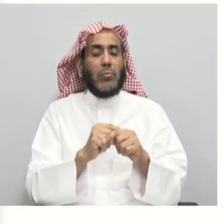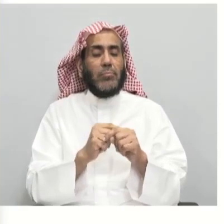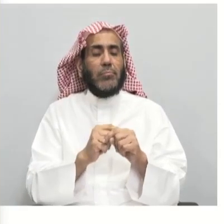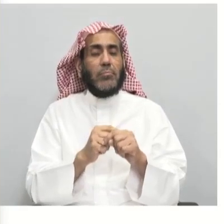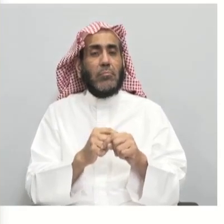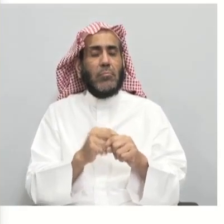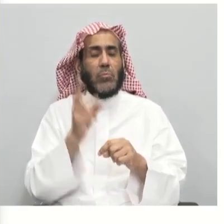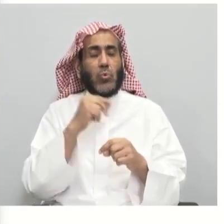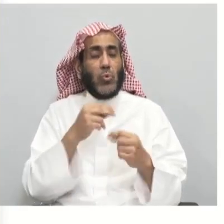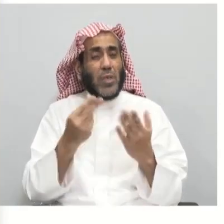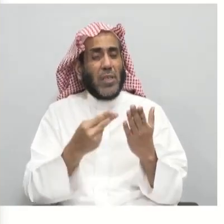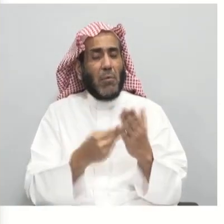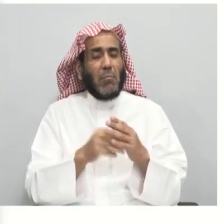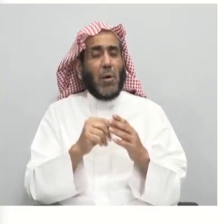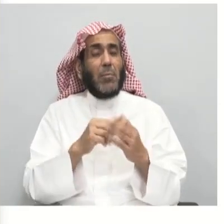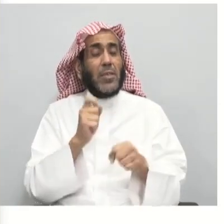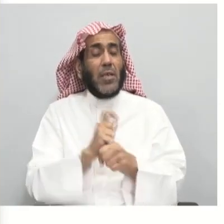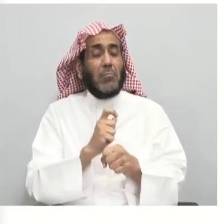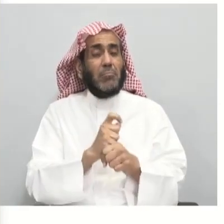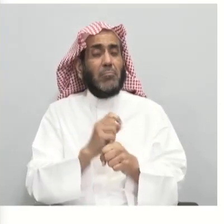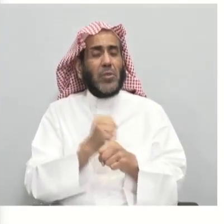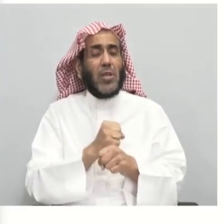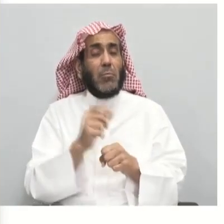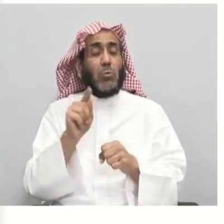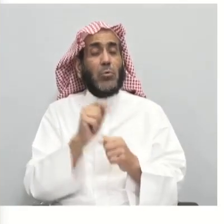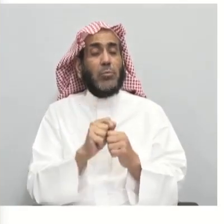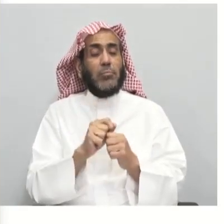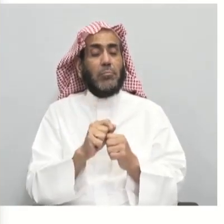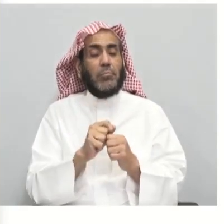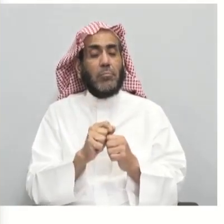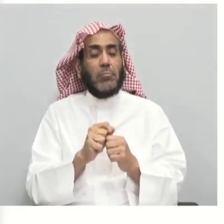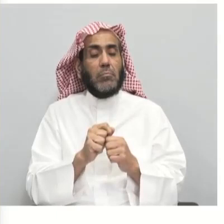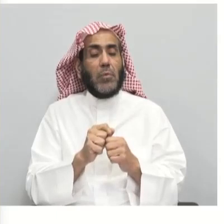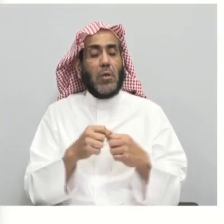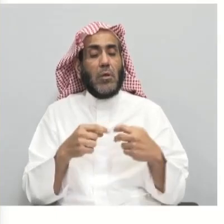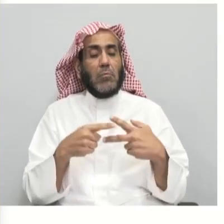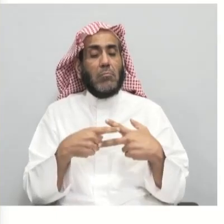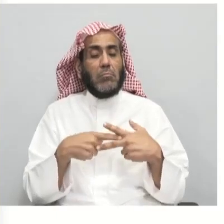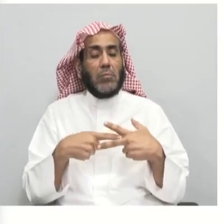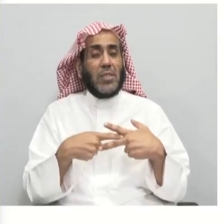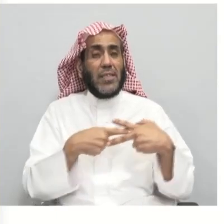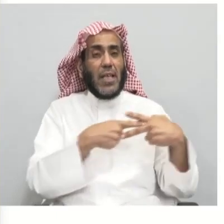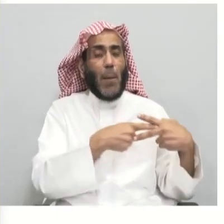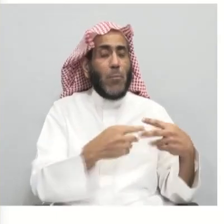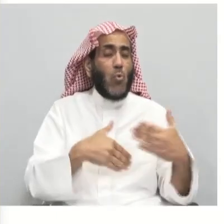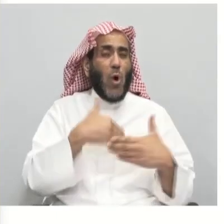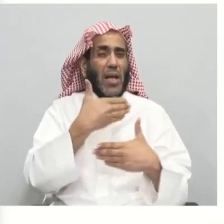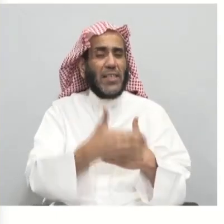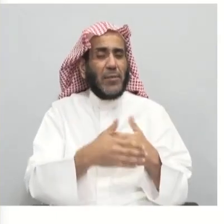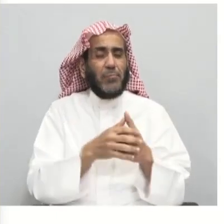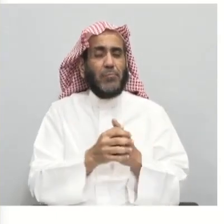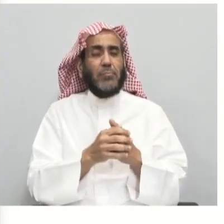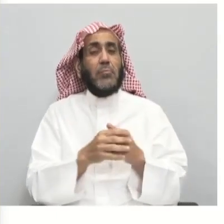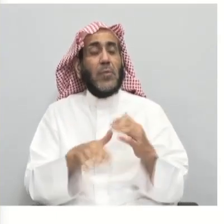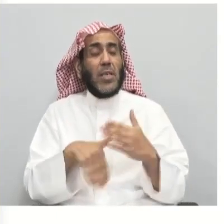دون الكتابه فقط باستخدام الرموز هذا الرمز يؤدي الى اي